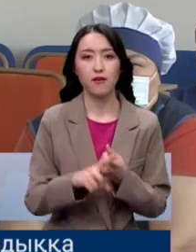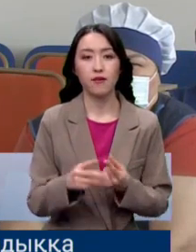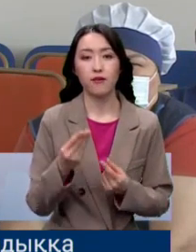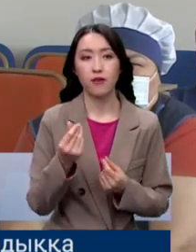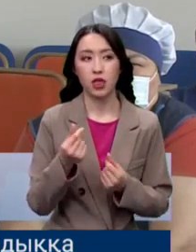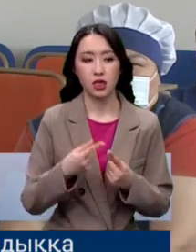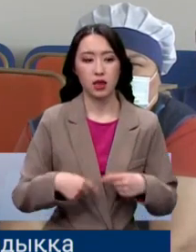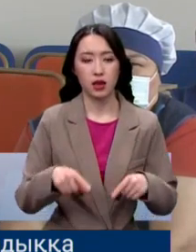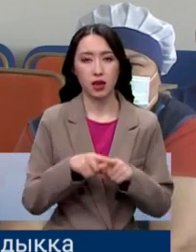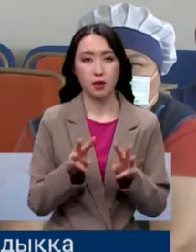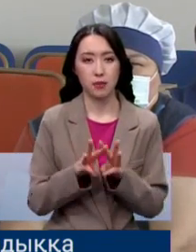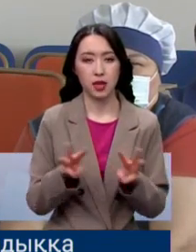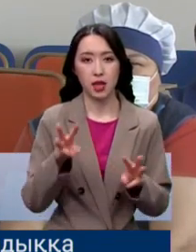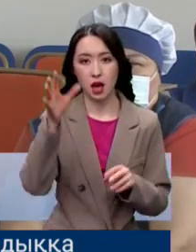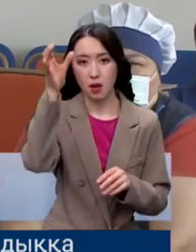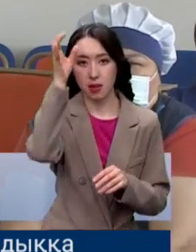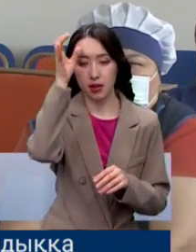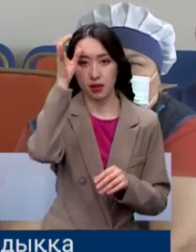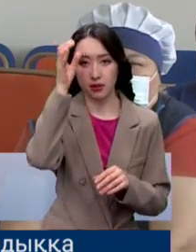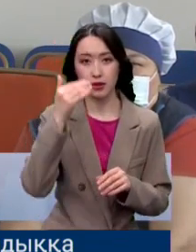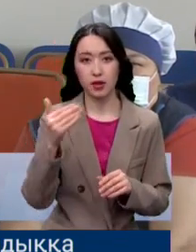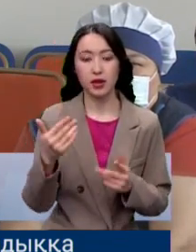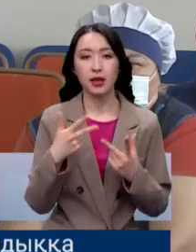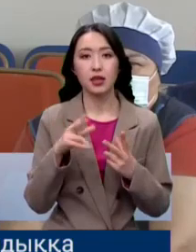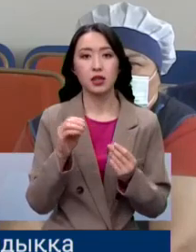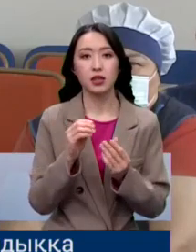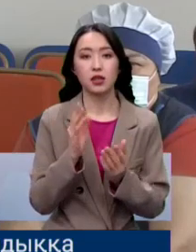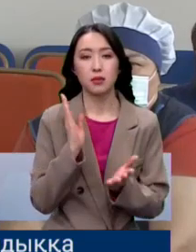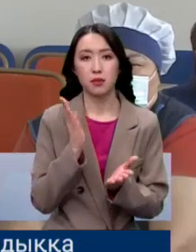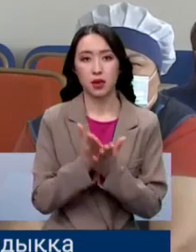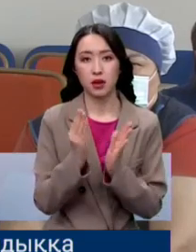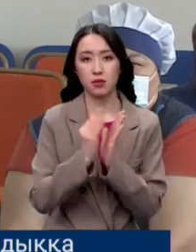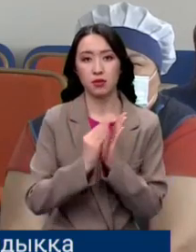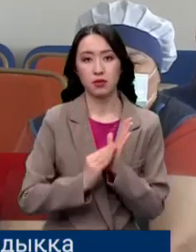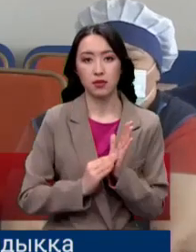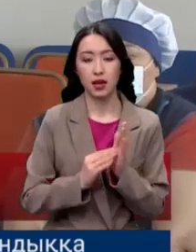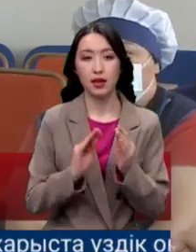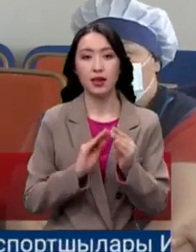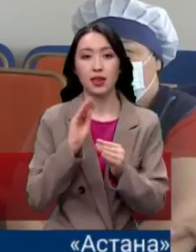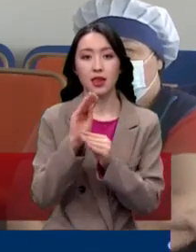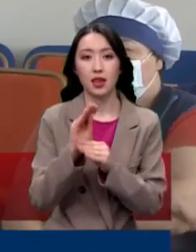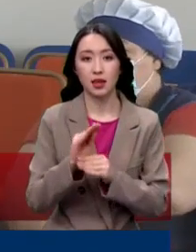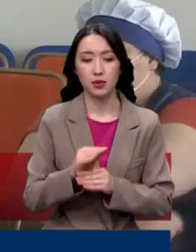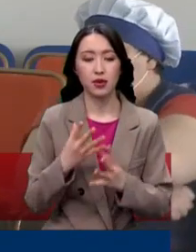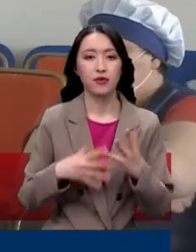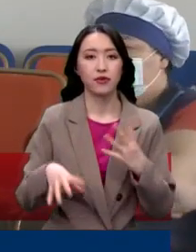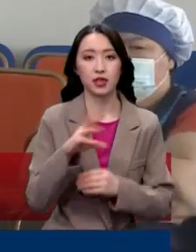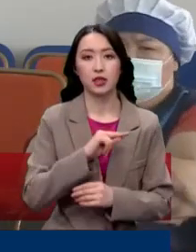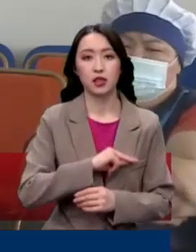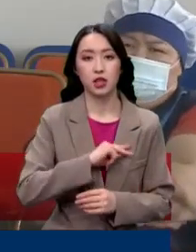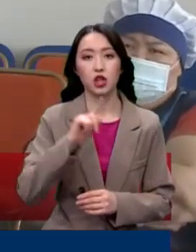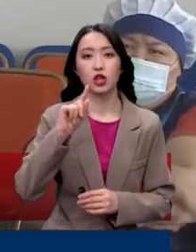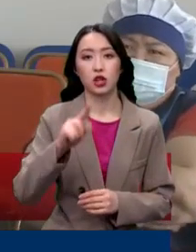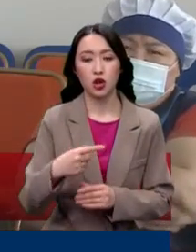с финансового департамента Министерства образования и науки, где прямо прописано, что данная надбавка устанавливается всем работникам, в том